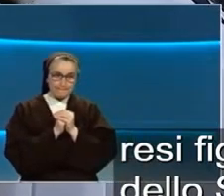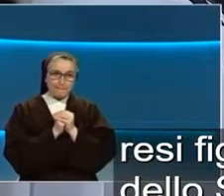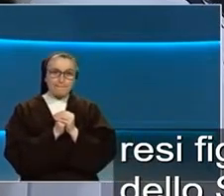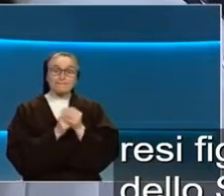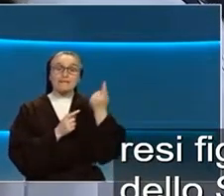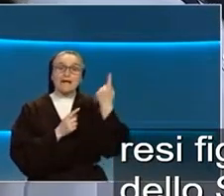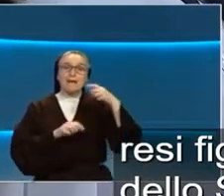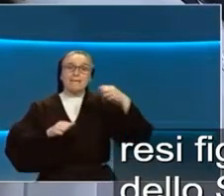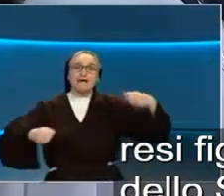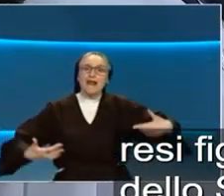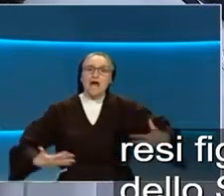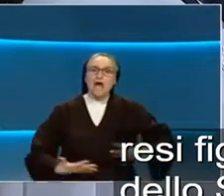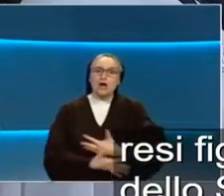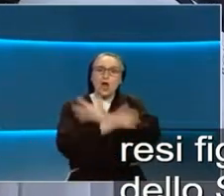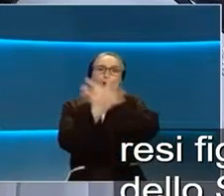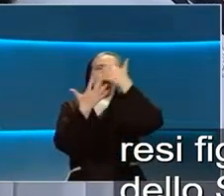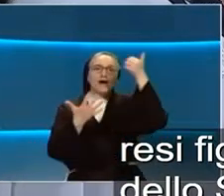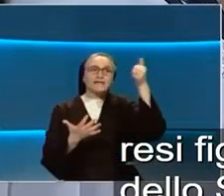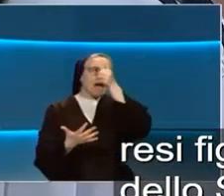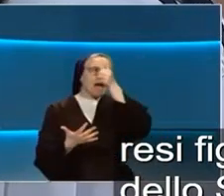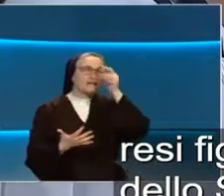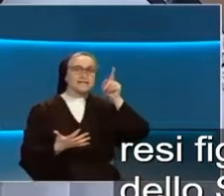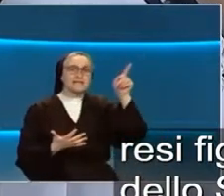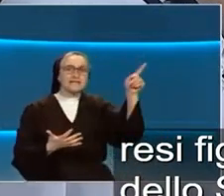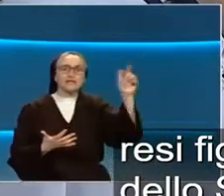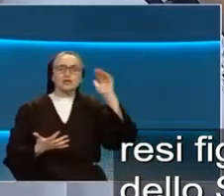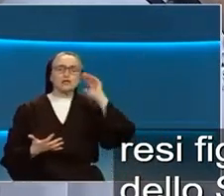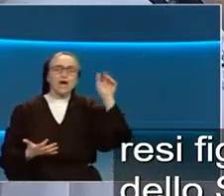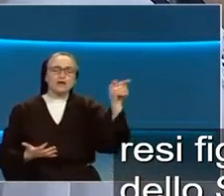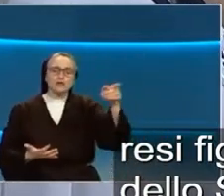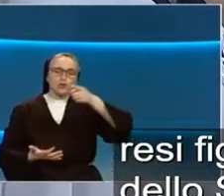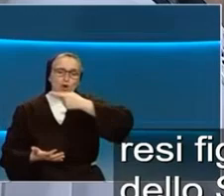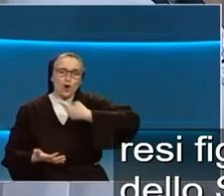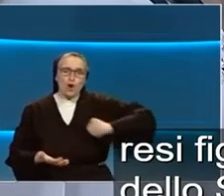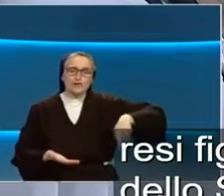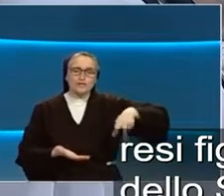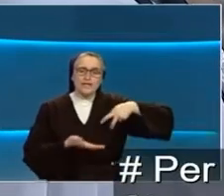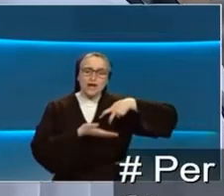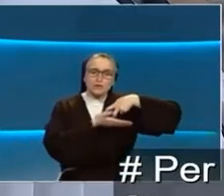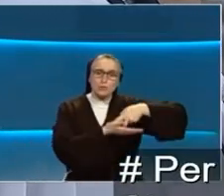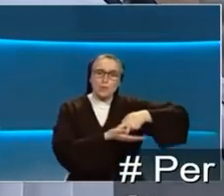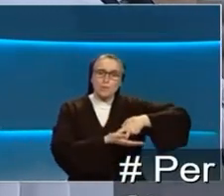Per gloria Christi, exaudi.